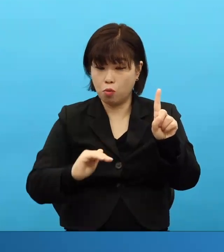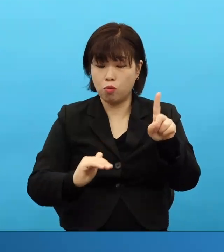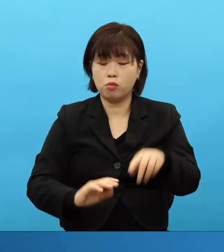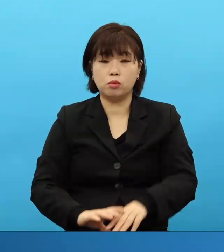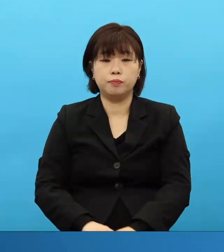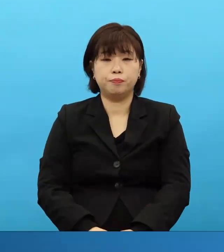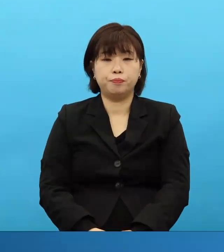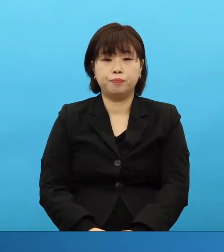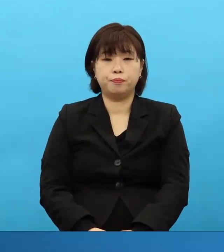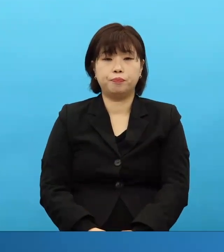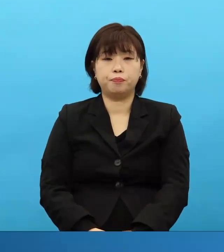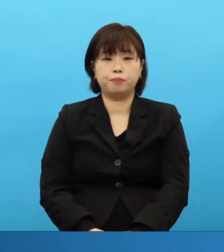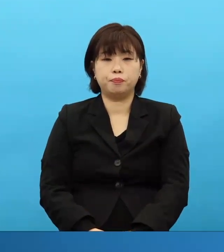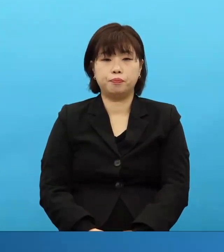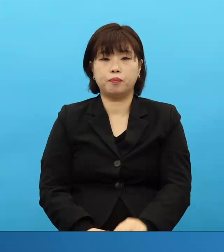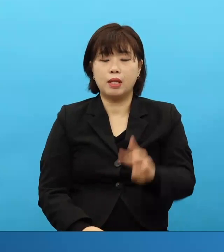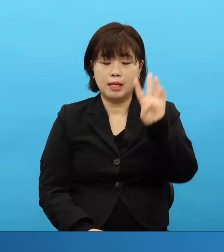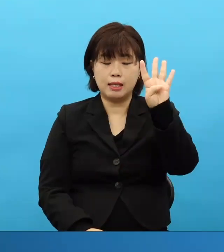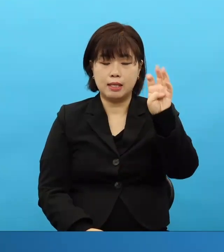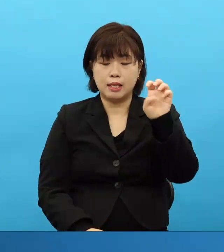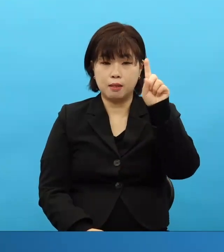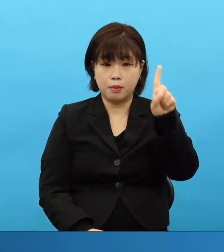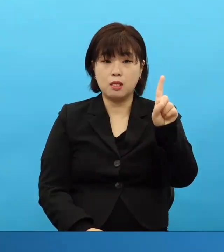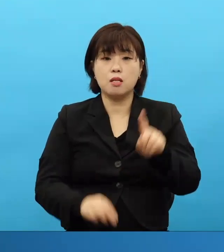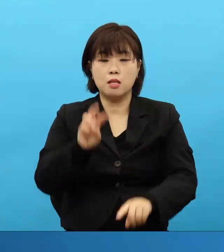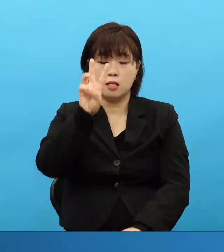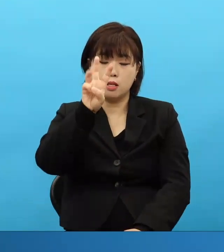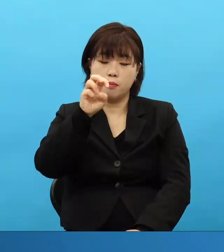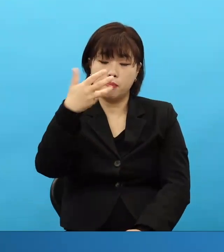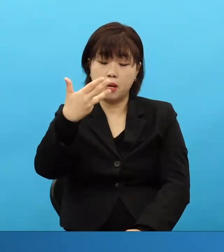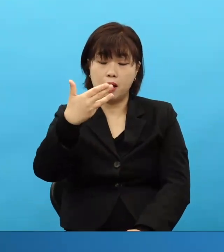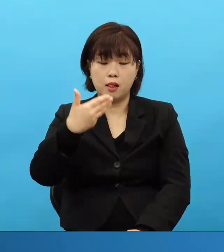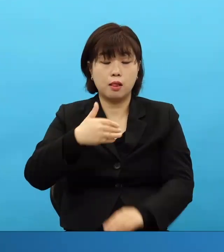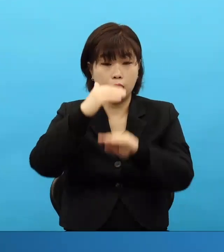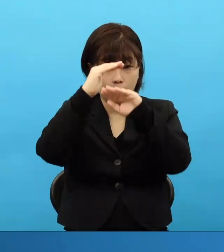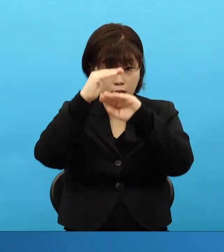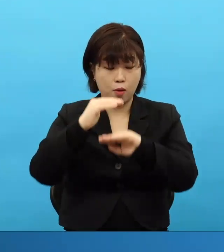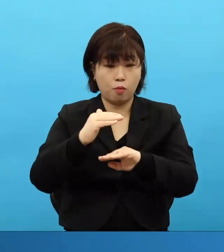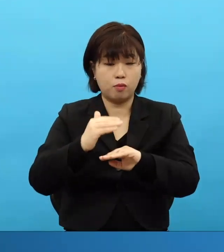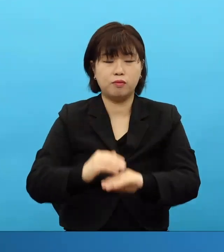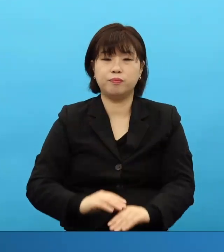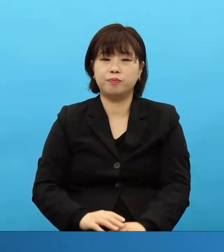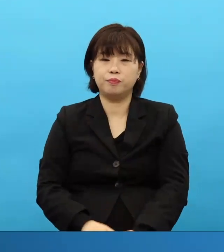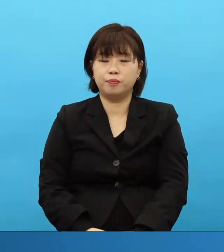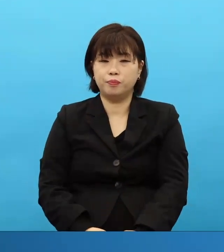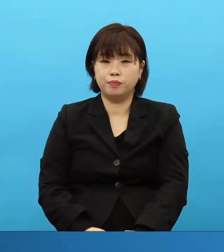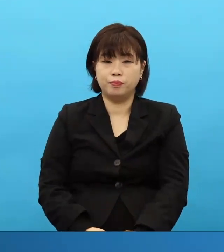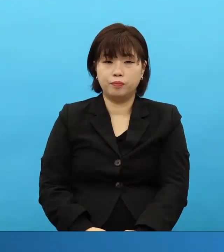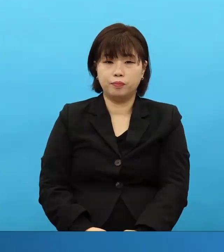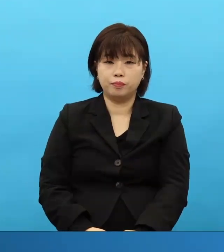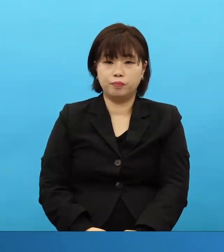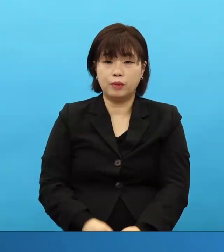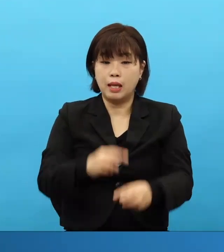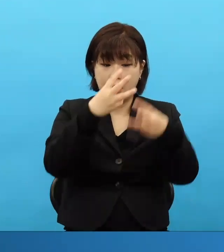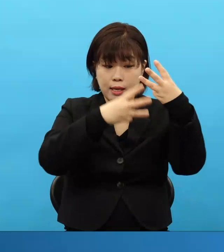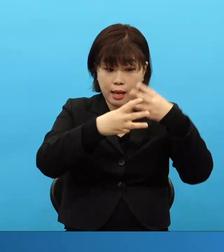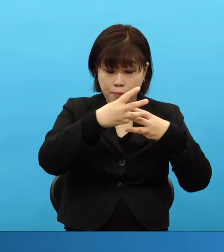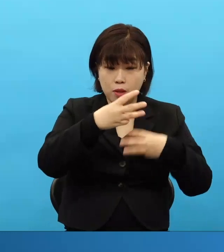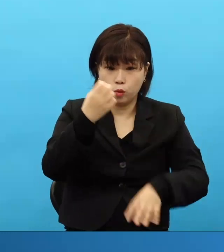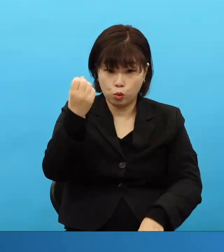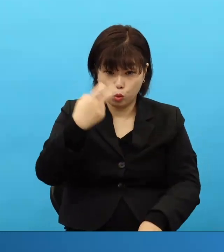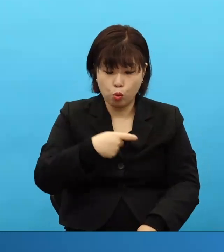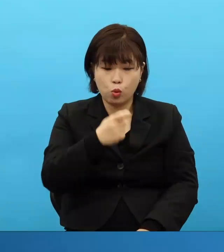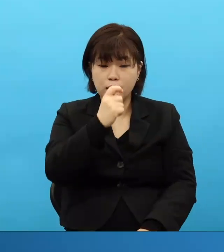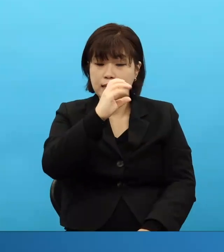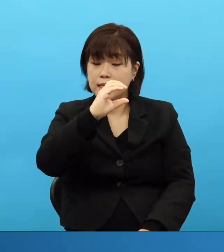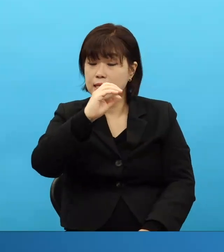this covenant, we saw that that is how it was fulfilled. Genesis 41:38. 그래서 렘넌트들은 또 TCK들은 전혀 두려워하지